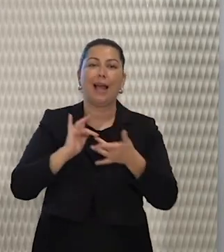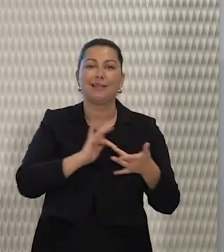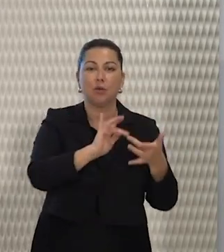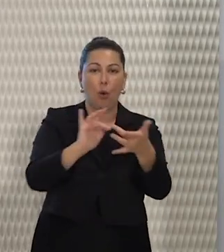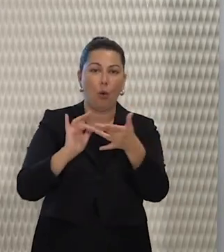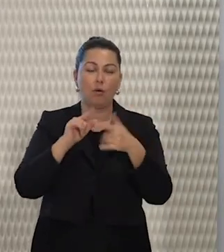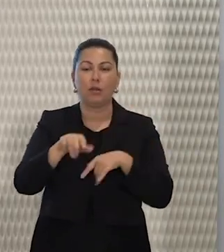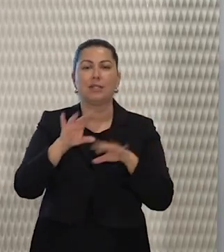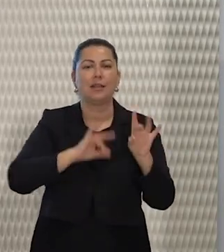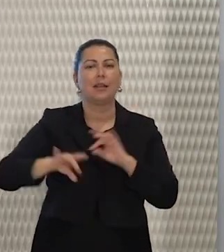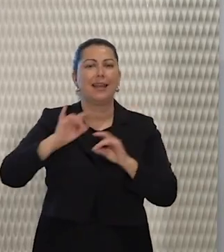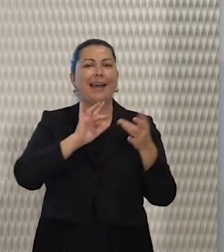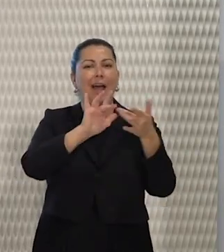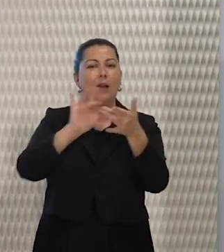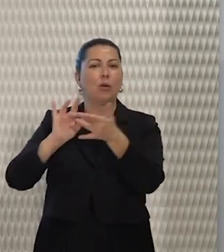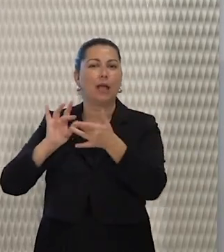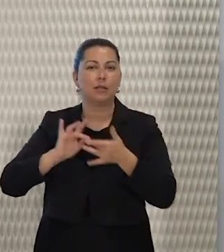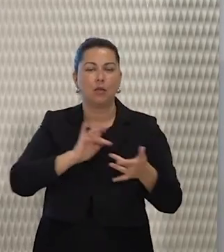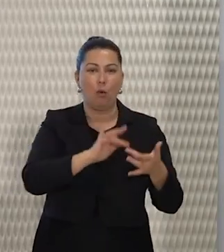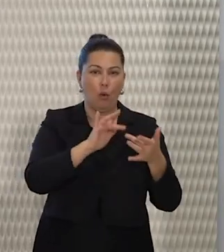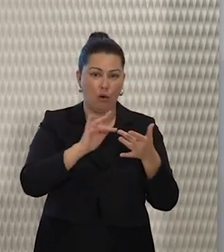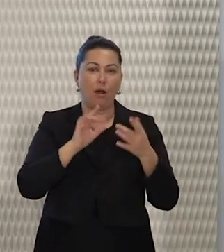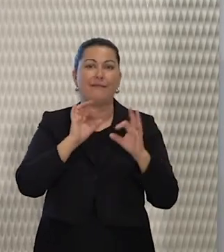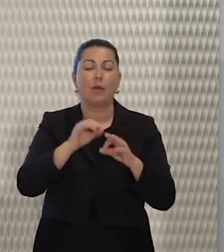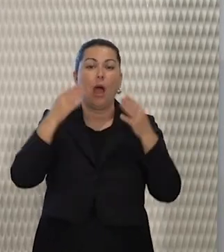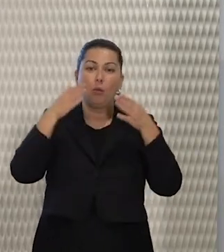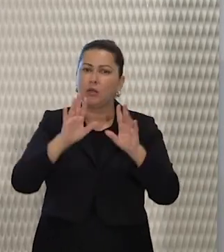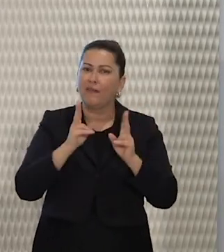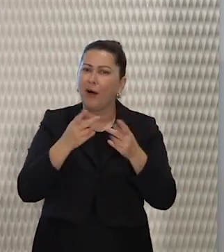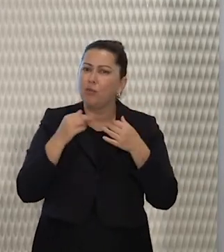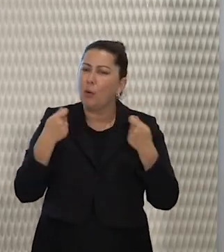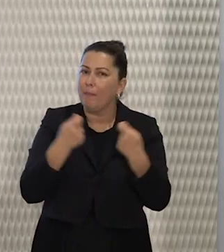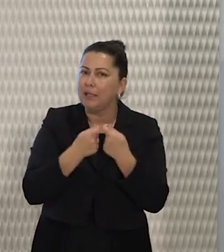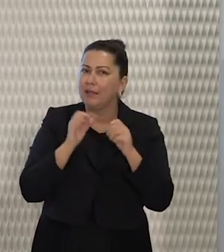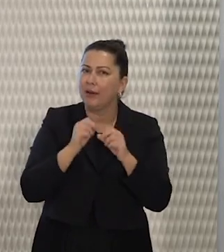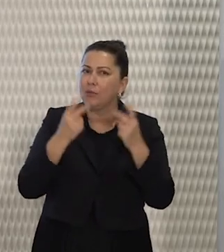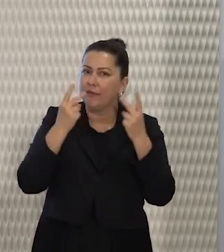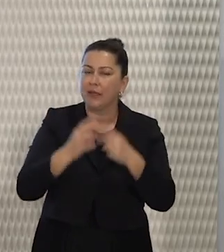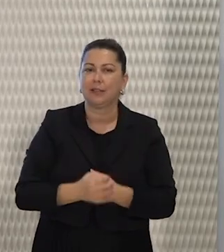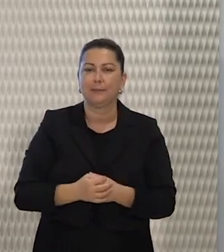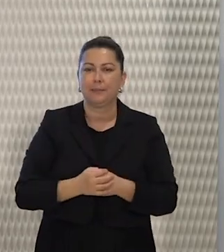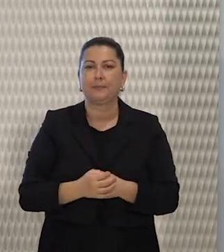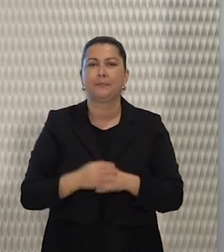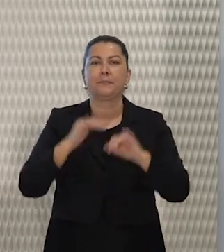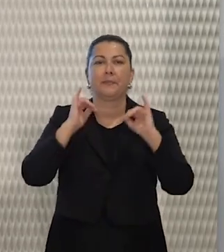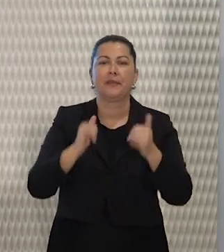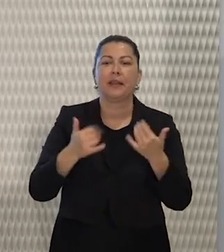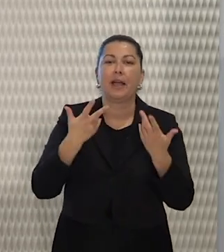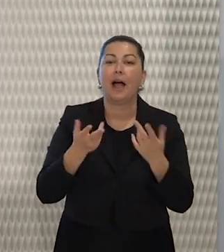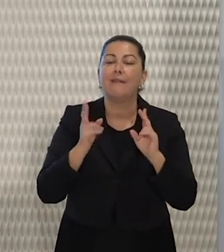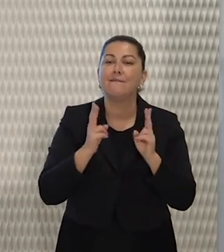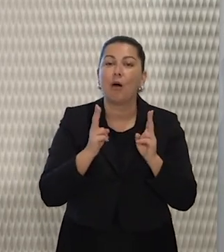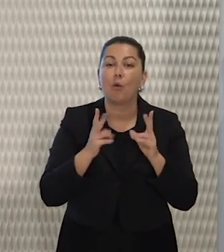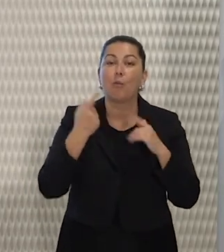diese Tätigkeit Annotation für Autisten als so wertvoll und passend herausgestellt? Also wertvoll und passend hat sich aufgrund der